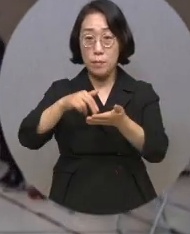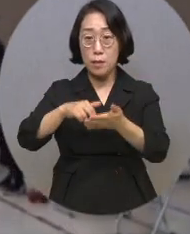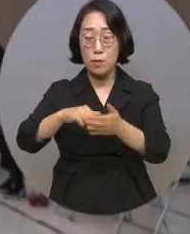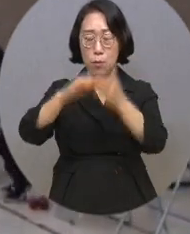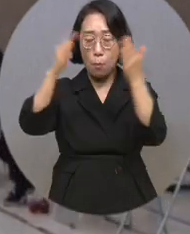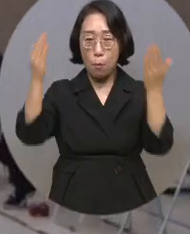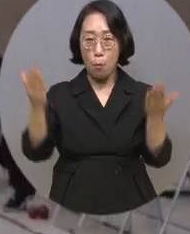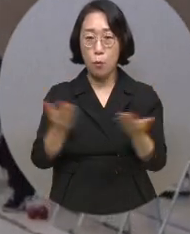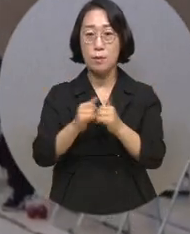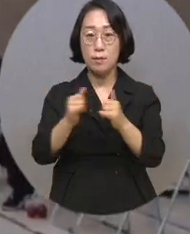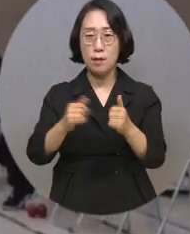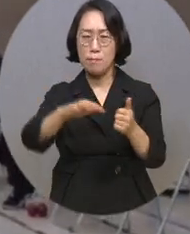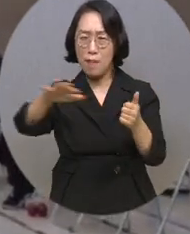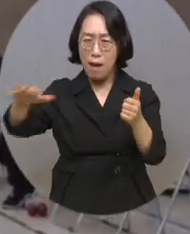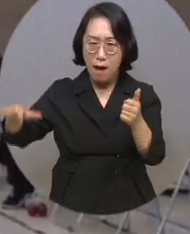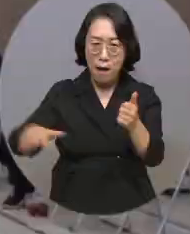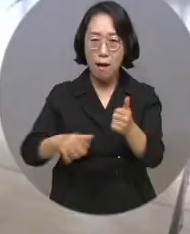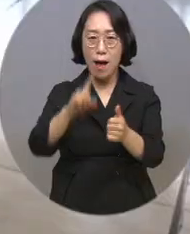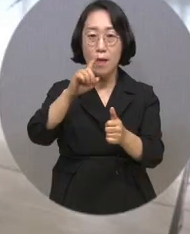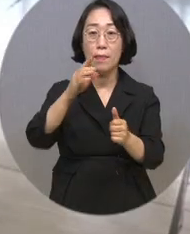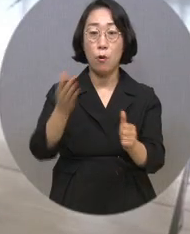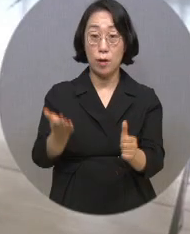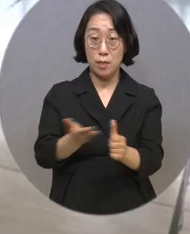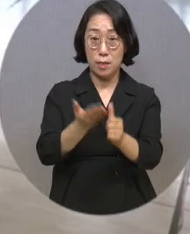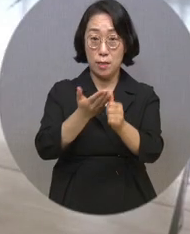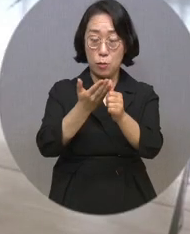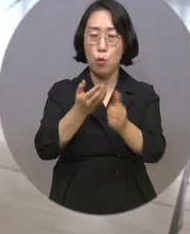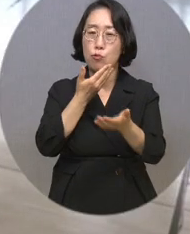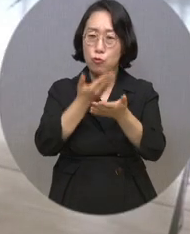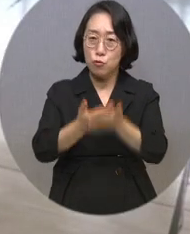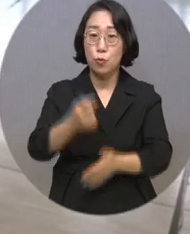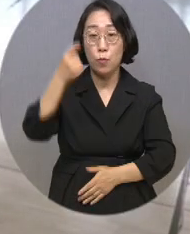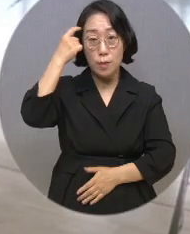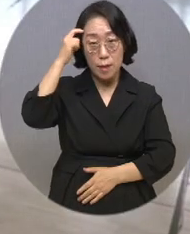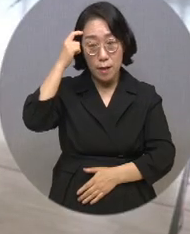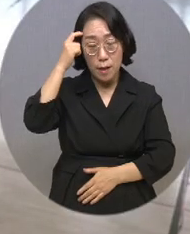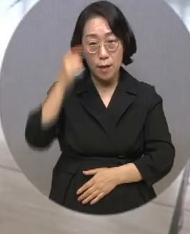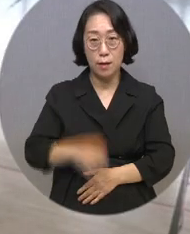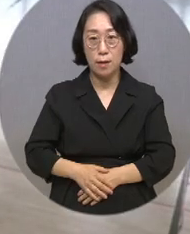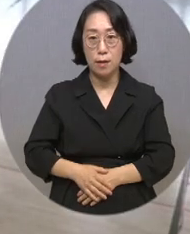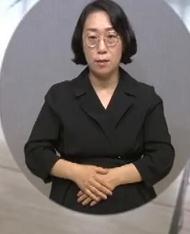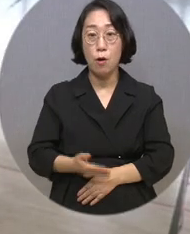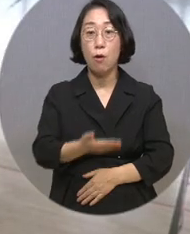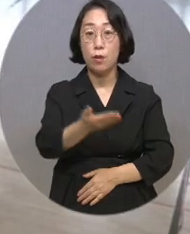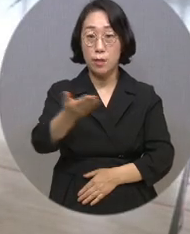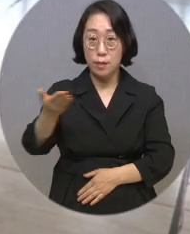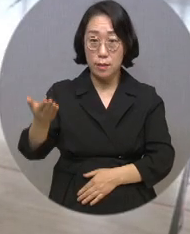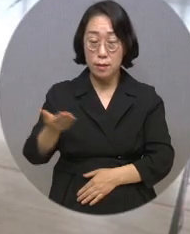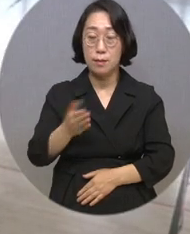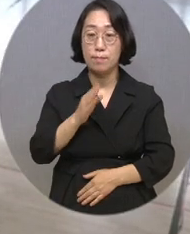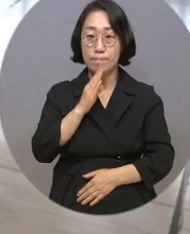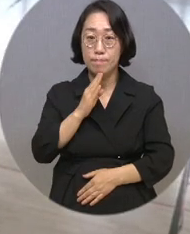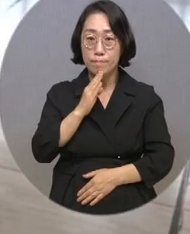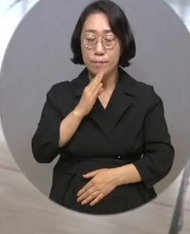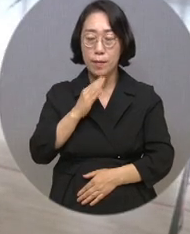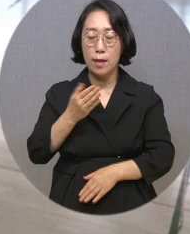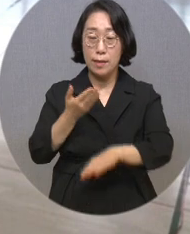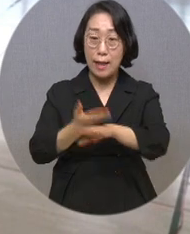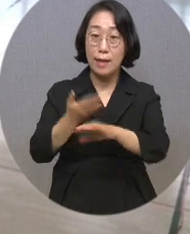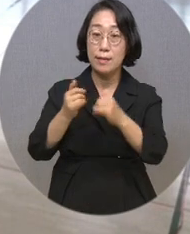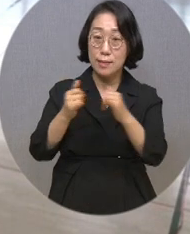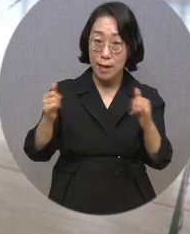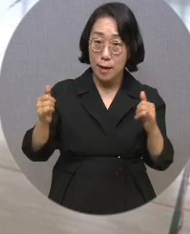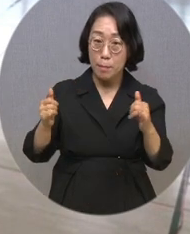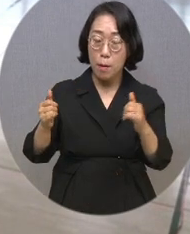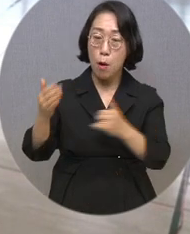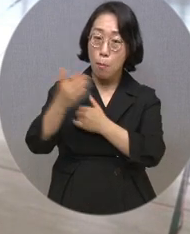마을이 함께 한 아이를 키운다는 생각으로 다음 세대를 이끌어갈 주인공들에게 자신과 다른 사람을